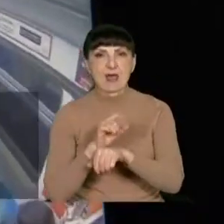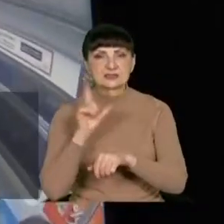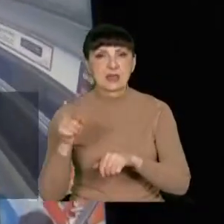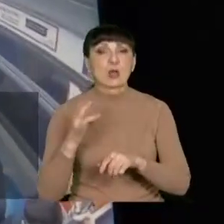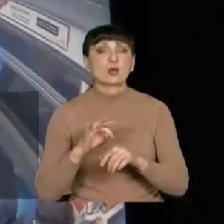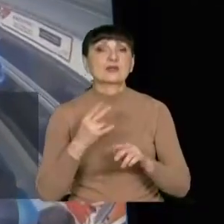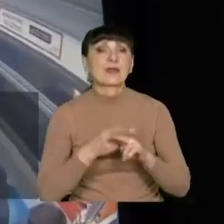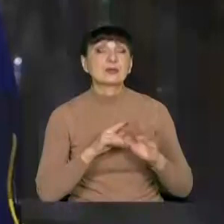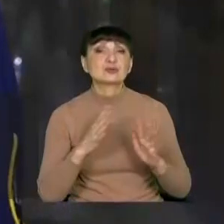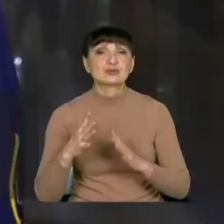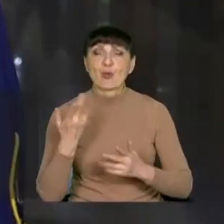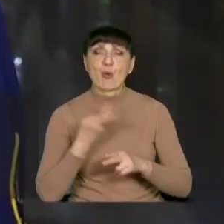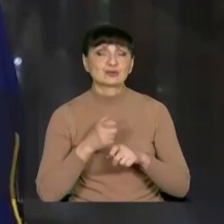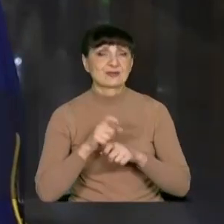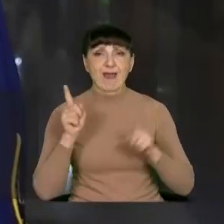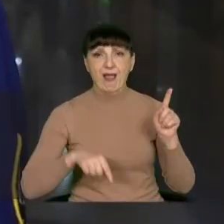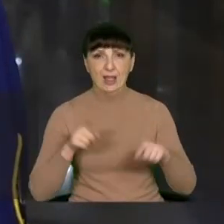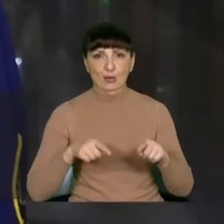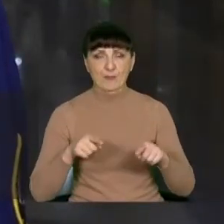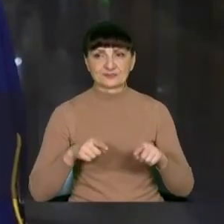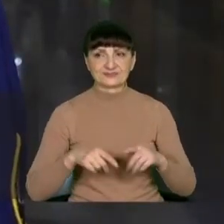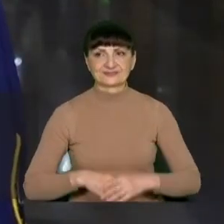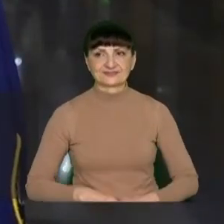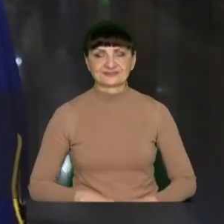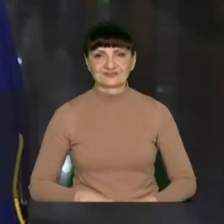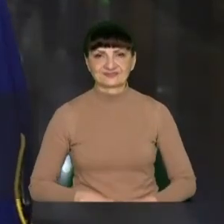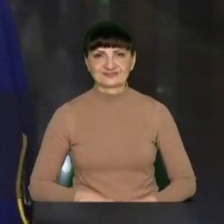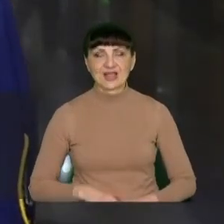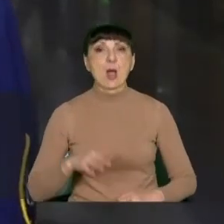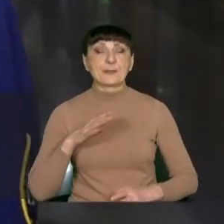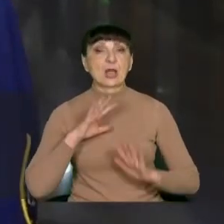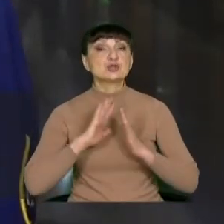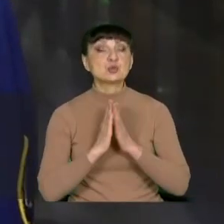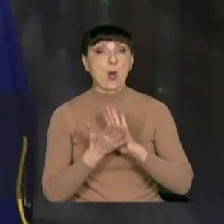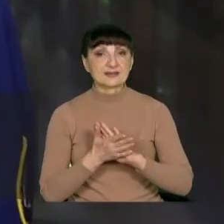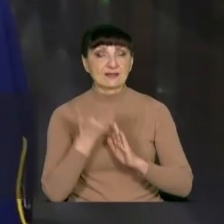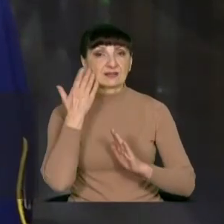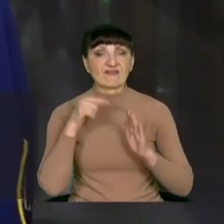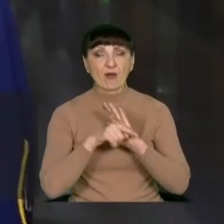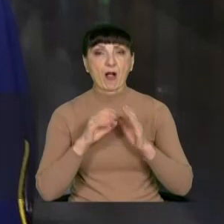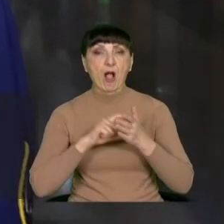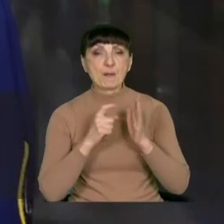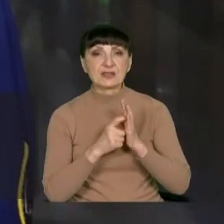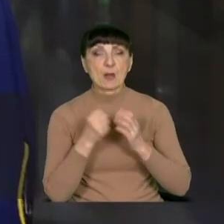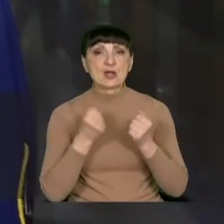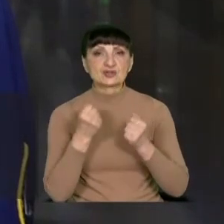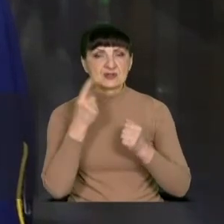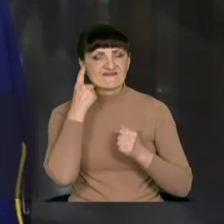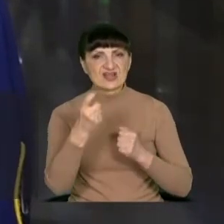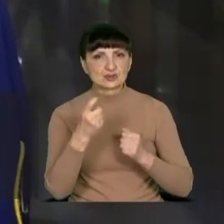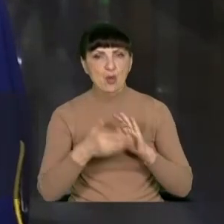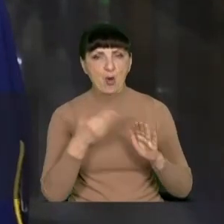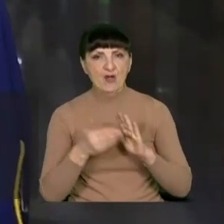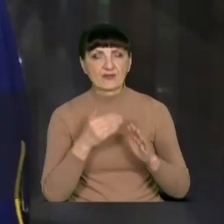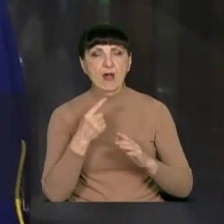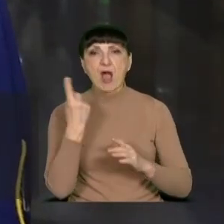такие случаи – редкость. Кабина машинистки вызывает пассажирден. Была ситуация, когда в кабину машиниста поступил вызов. Оказалось,